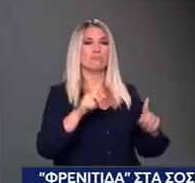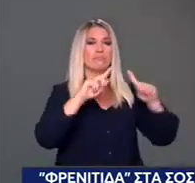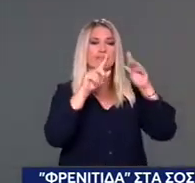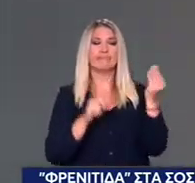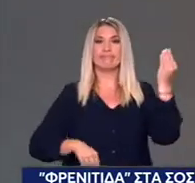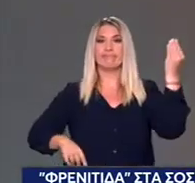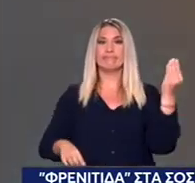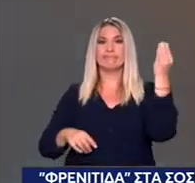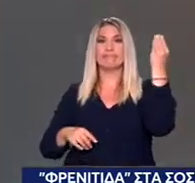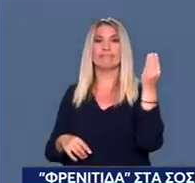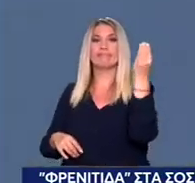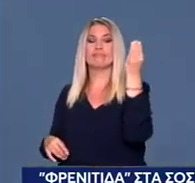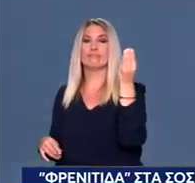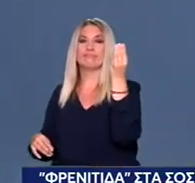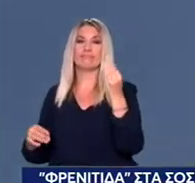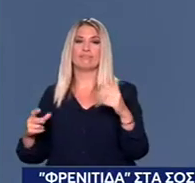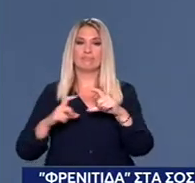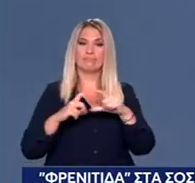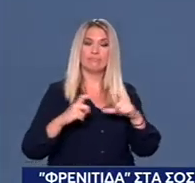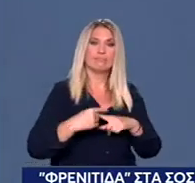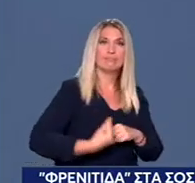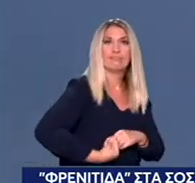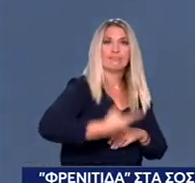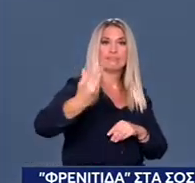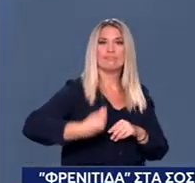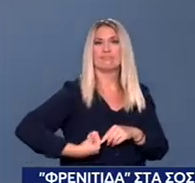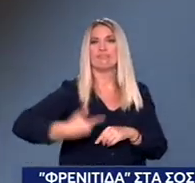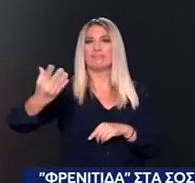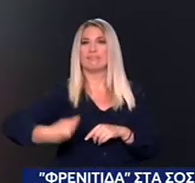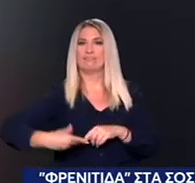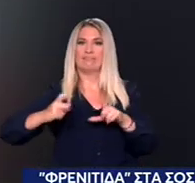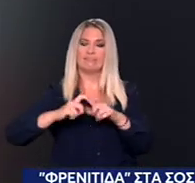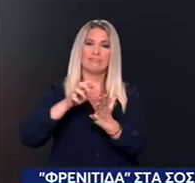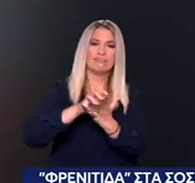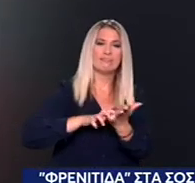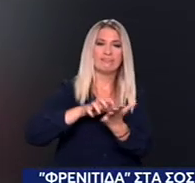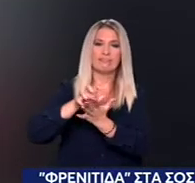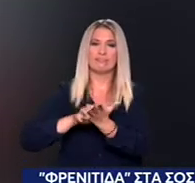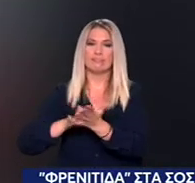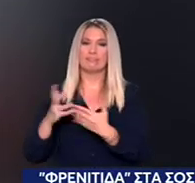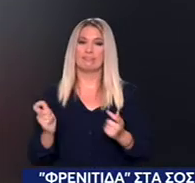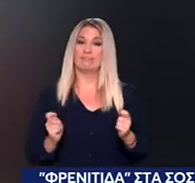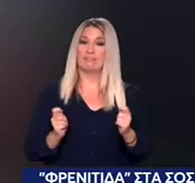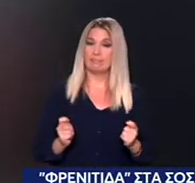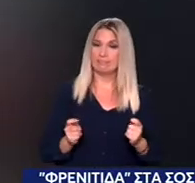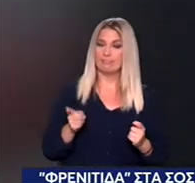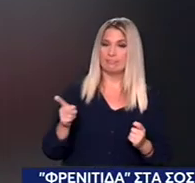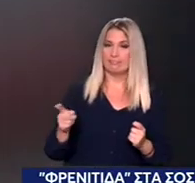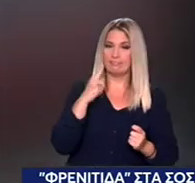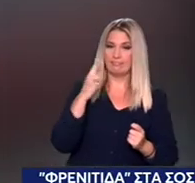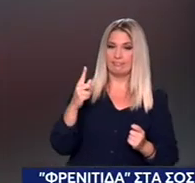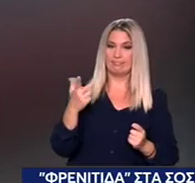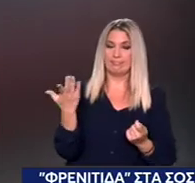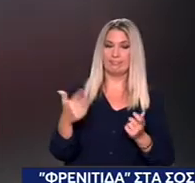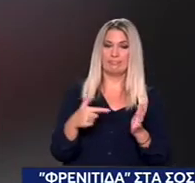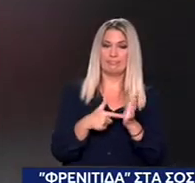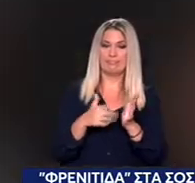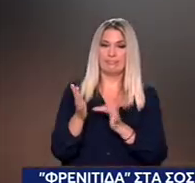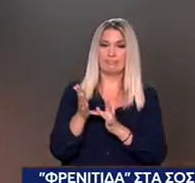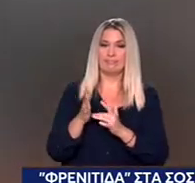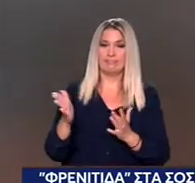αυτή εδώ η γυναίκα που περιοδεύει σε γειτονιές πετώντας φέι βολάν. Θέλει να σας σκανάρουσε δεξί χέρι μέτωπο, το λέει εδώ και το